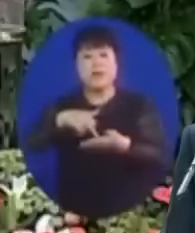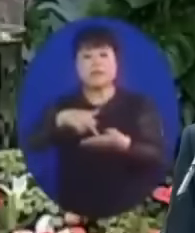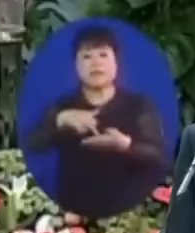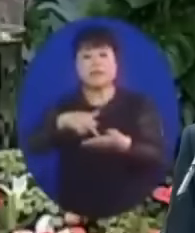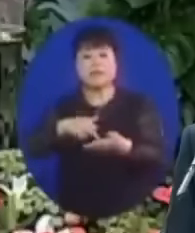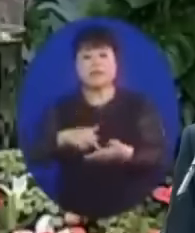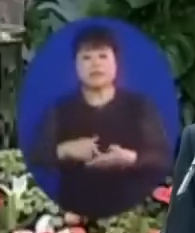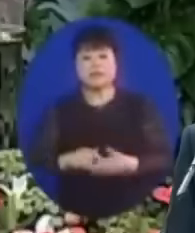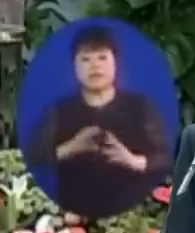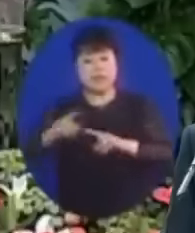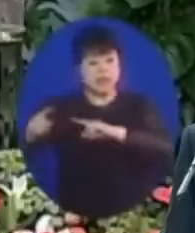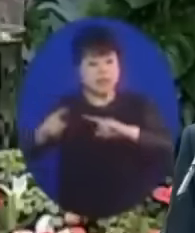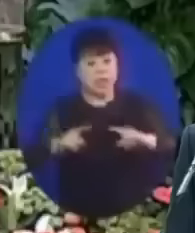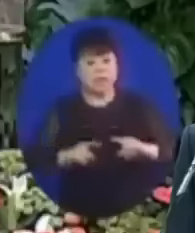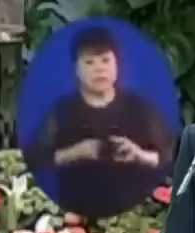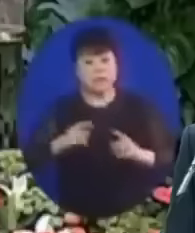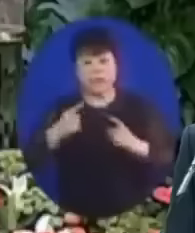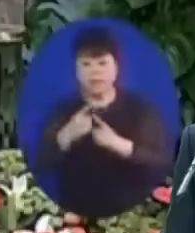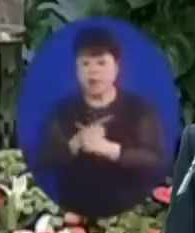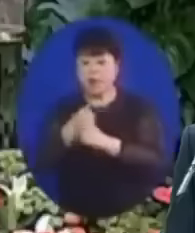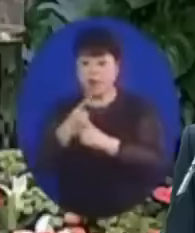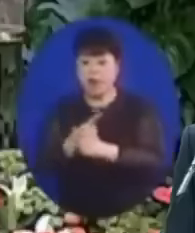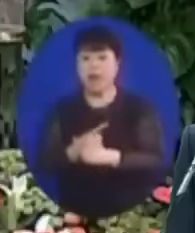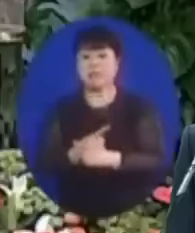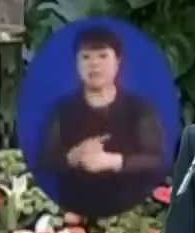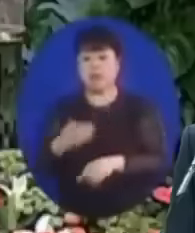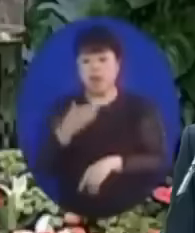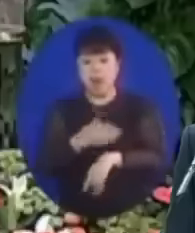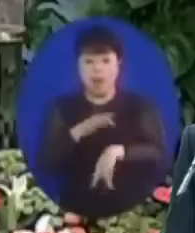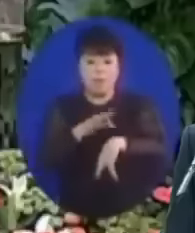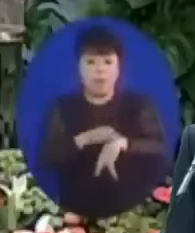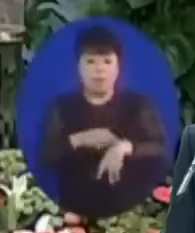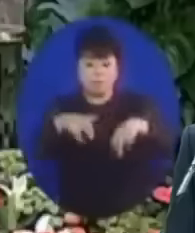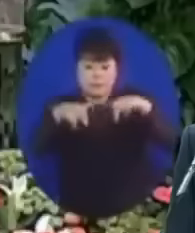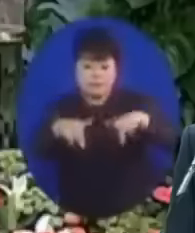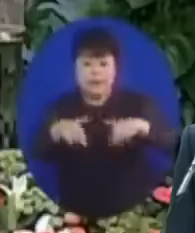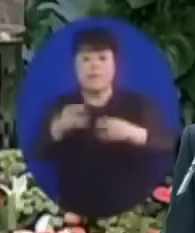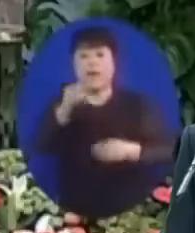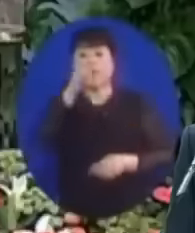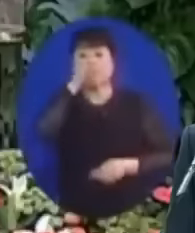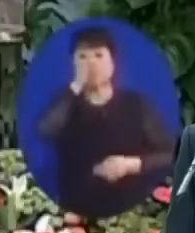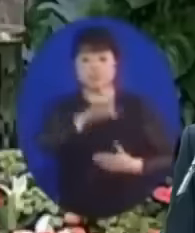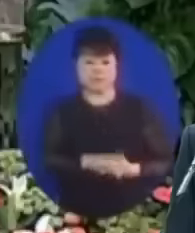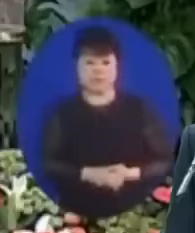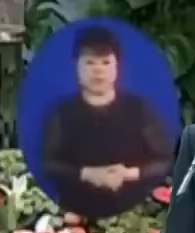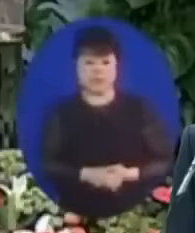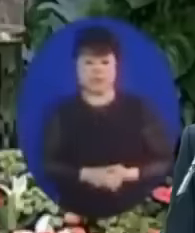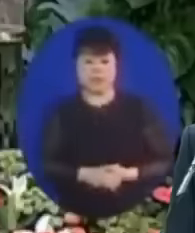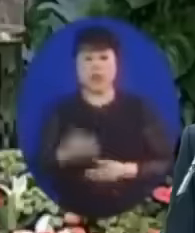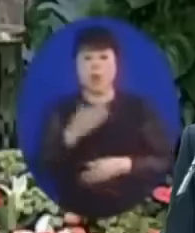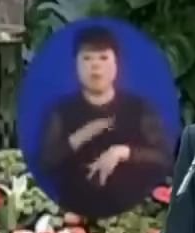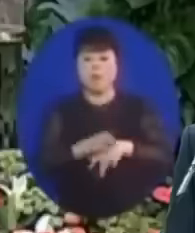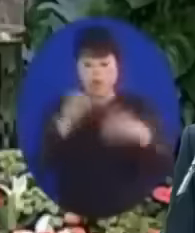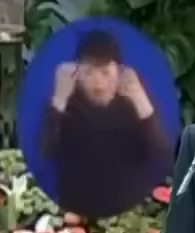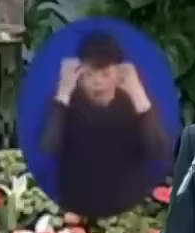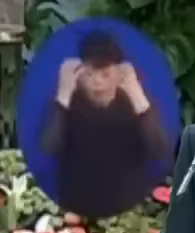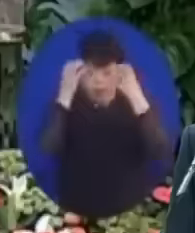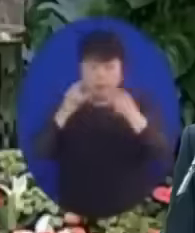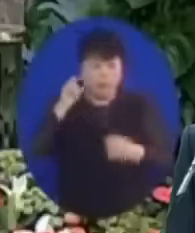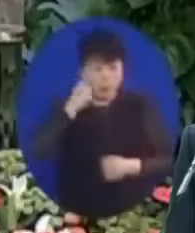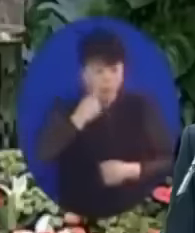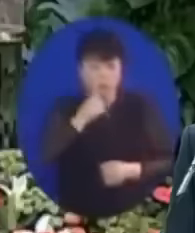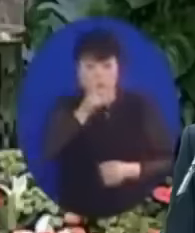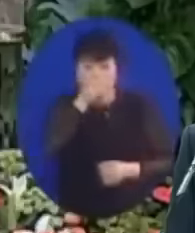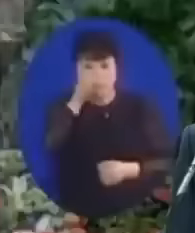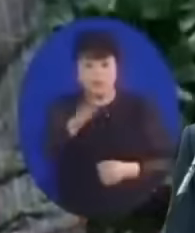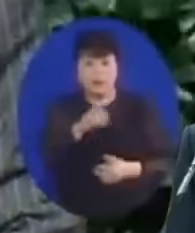다스렸습니다. 세계를 변화시킨 사람들 중에는 신체의 어려움을 지녔던 분들이 많습니다. 그러나 이들은 육신의 고통과 어려움을